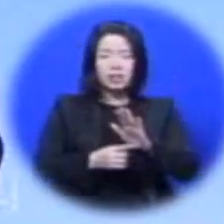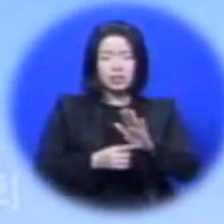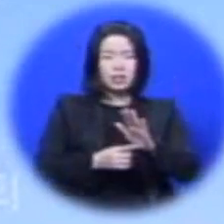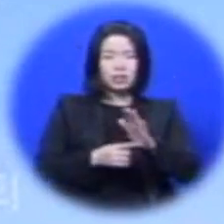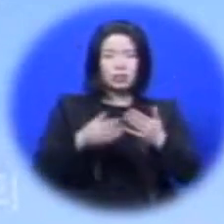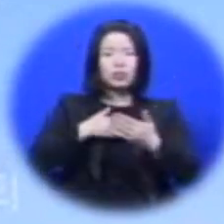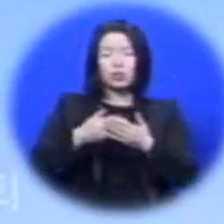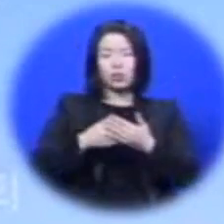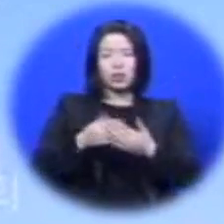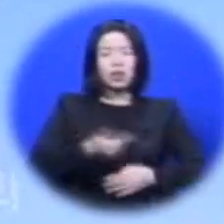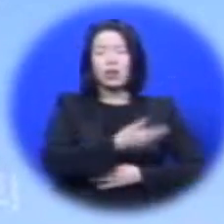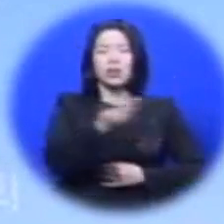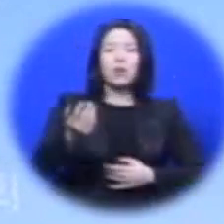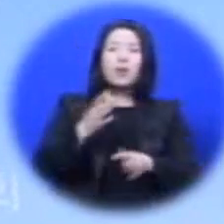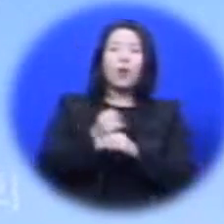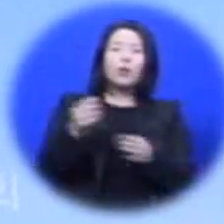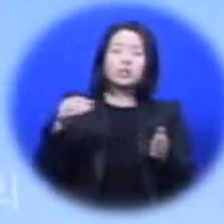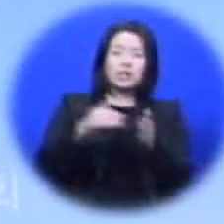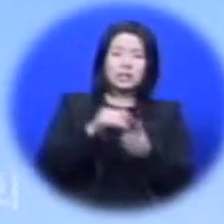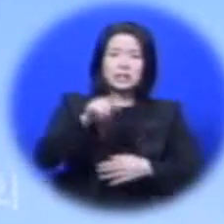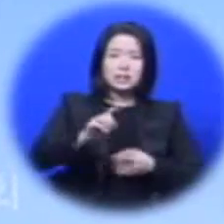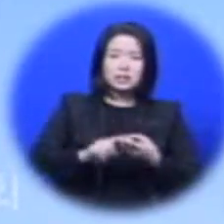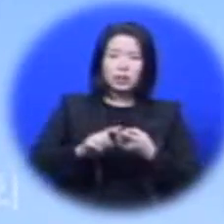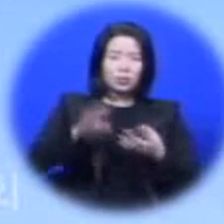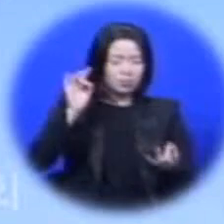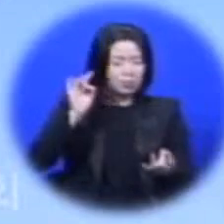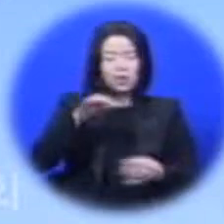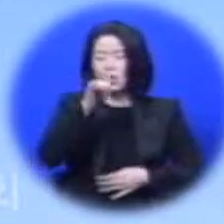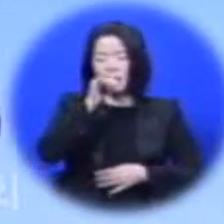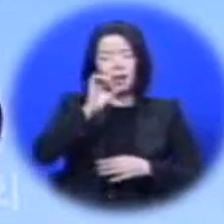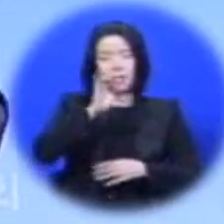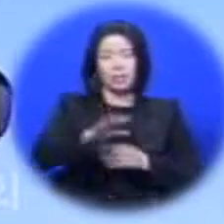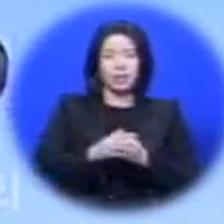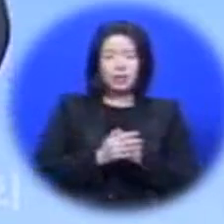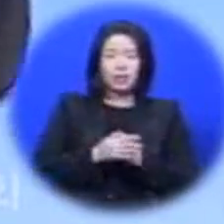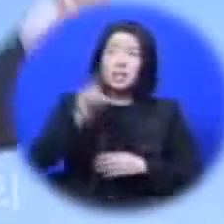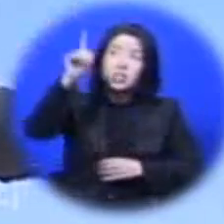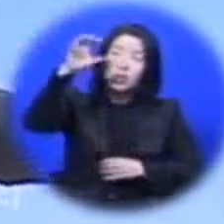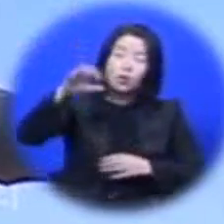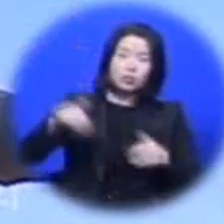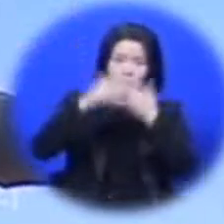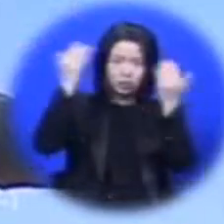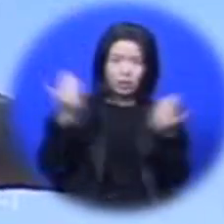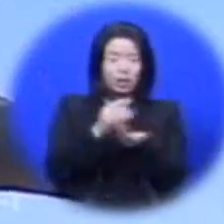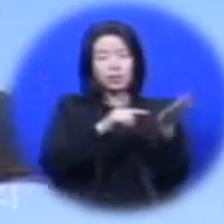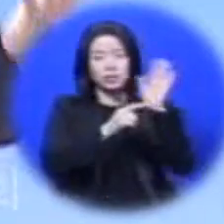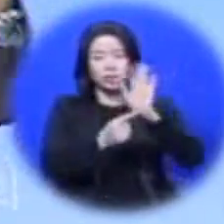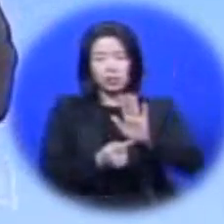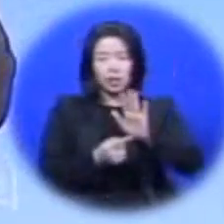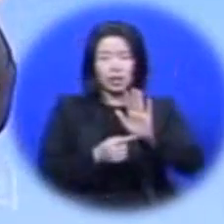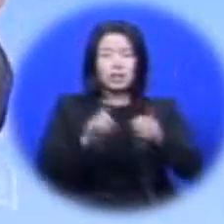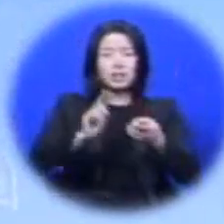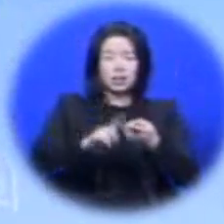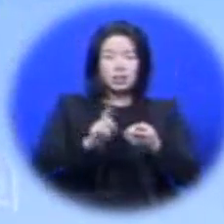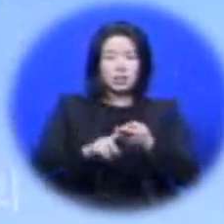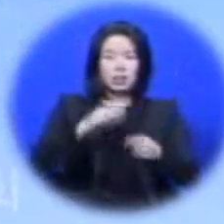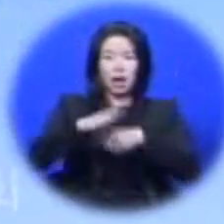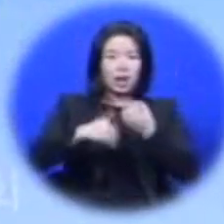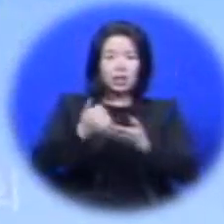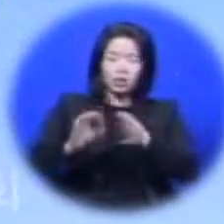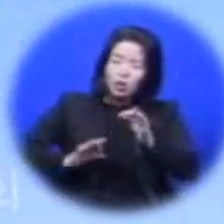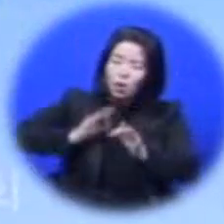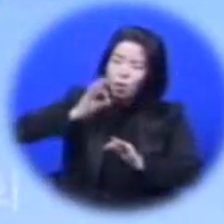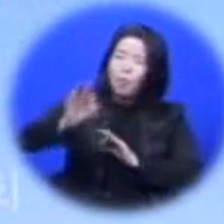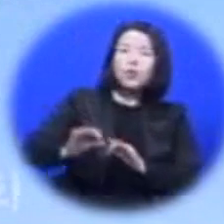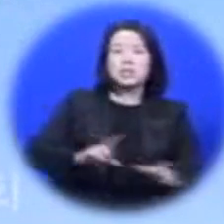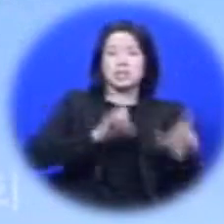여러분 언제까지나 그 상태에 머무르면 안 됩니다. 천국은 다 드러나 있는 상태에서 하나님과 영원히 사는